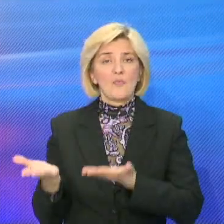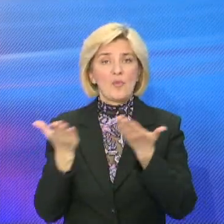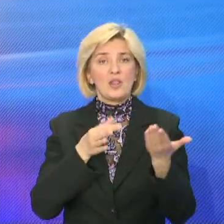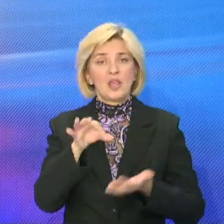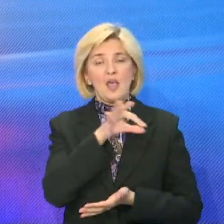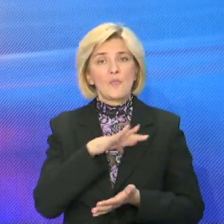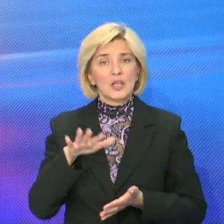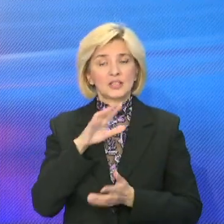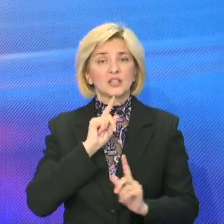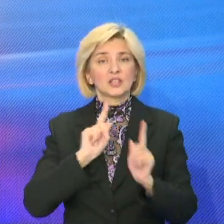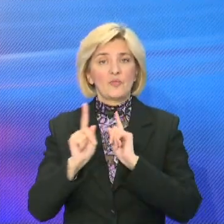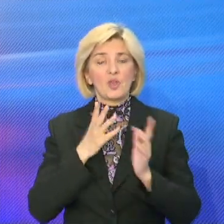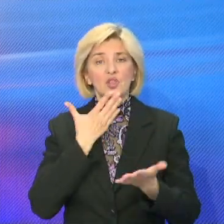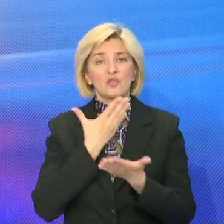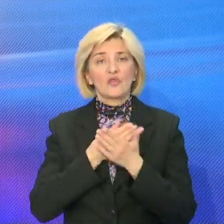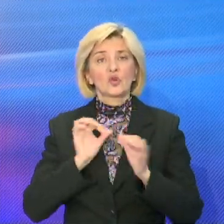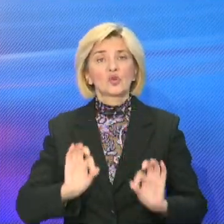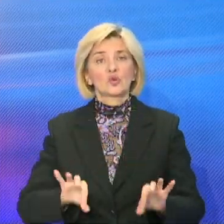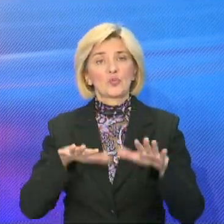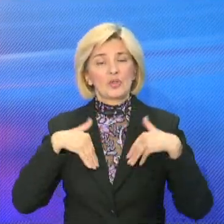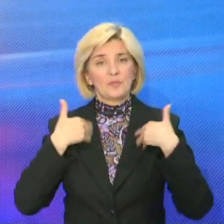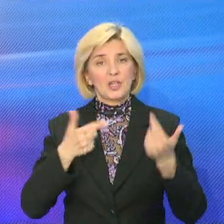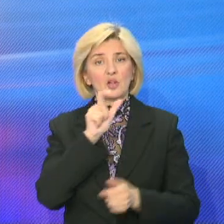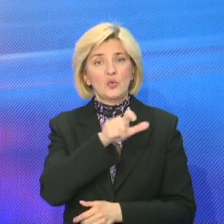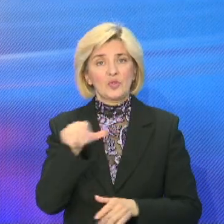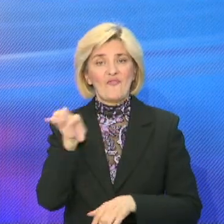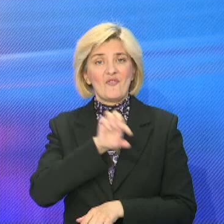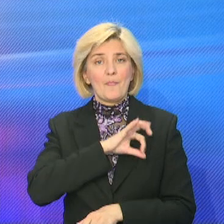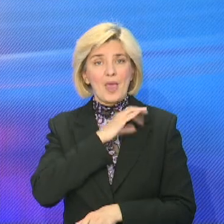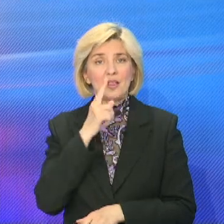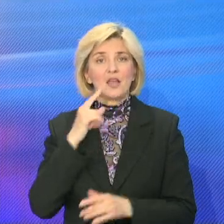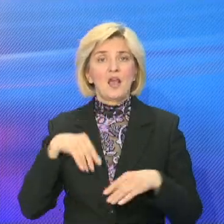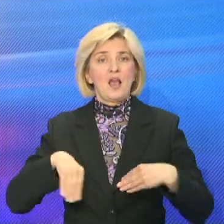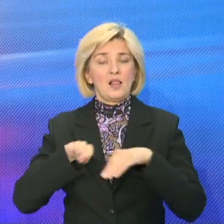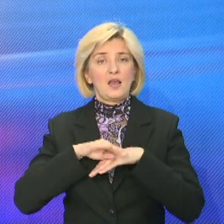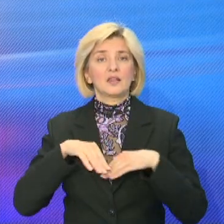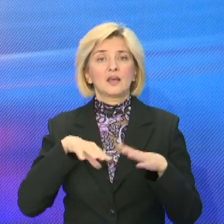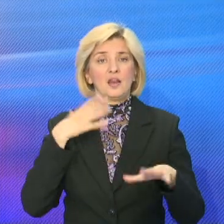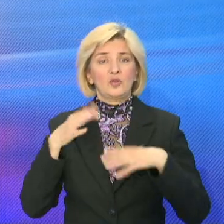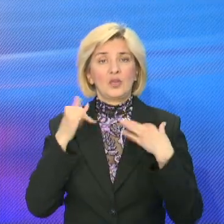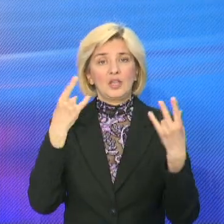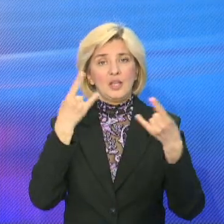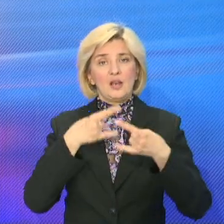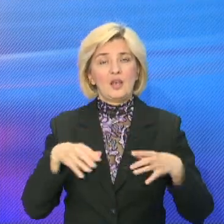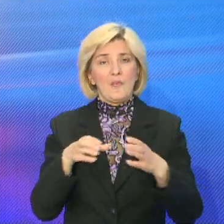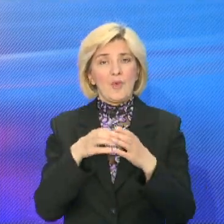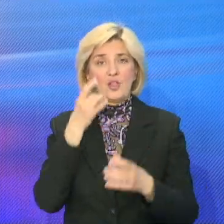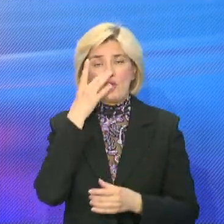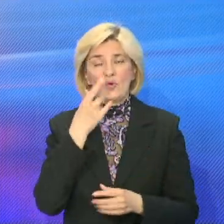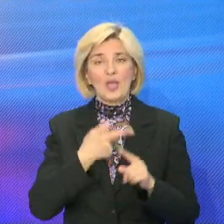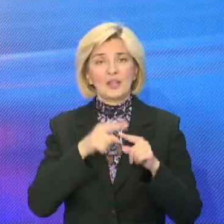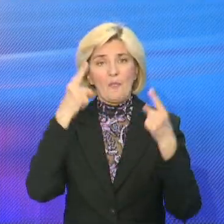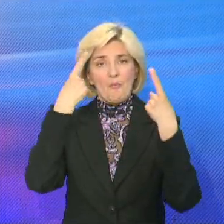сот в свой сюрприз смешивание для людей у белых халатах рук туре и теле роду компанию гродно это проект под называй